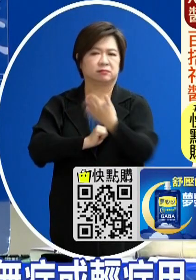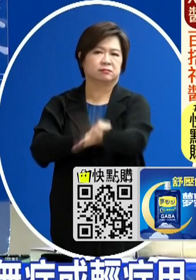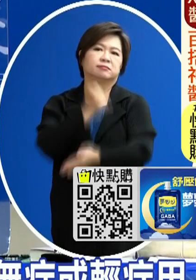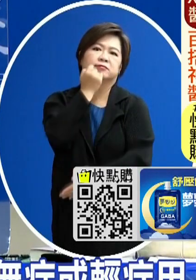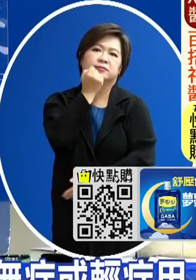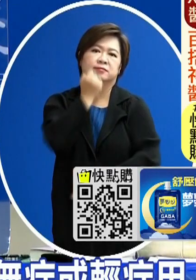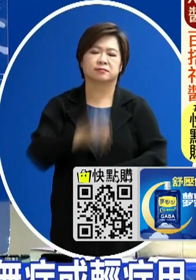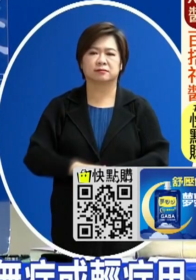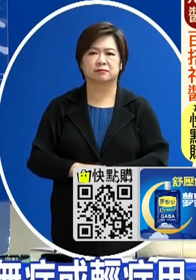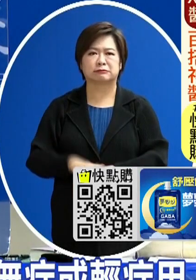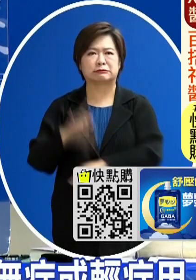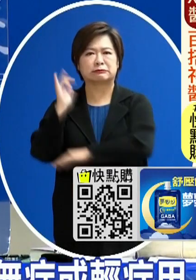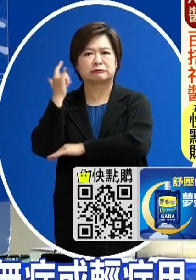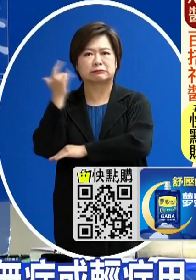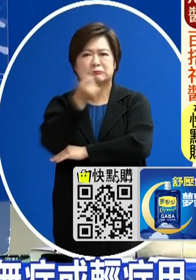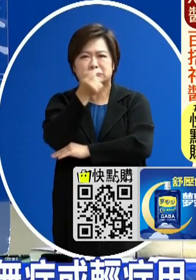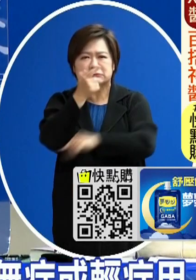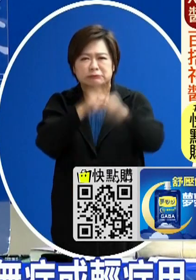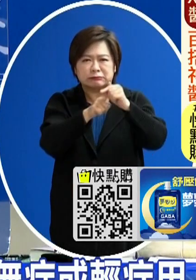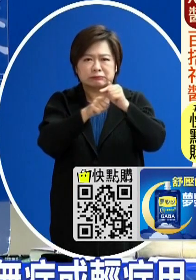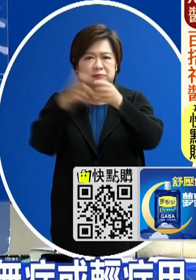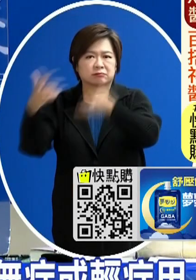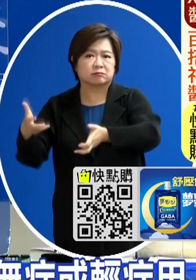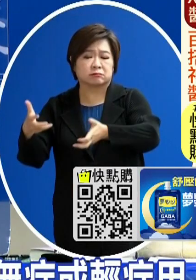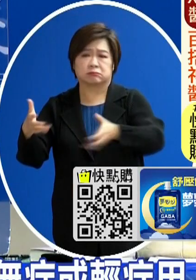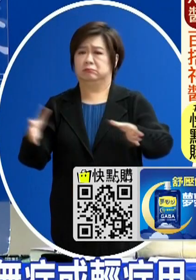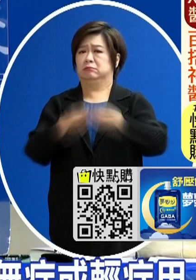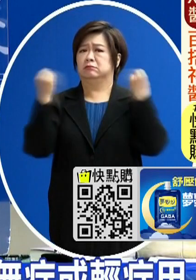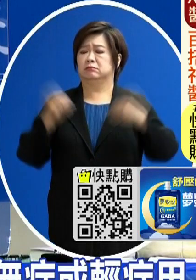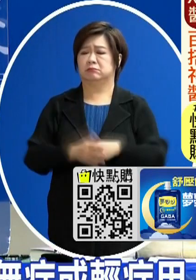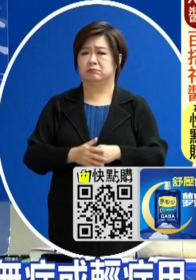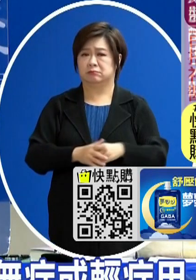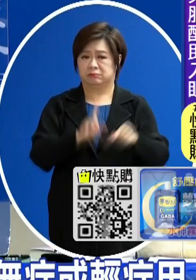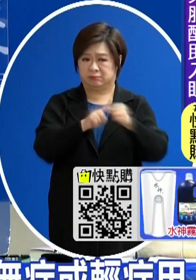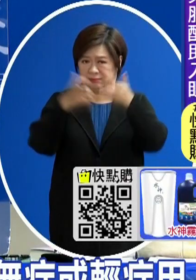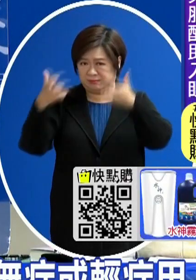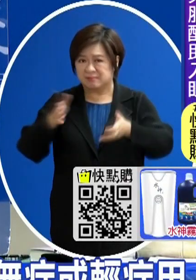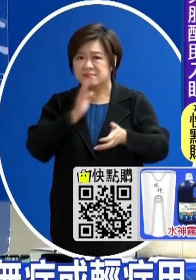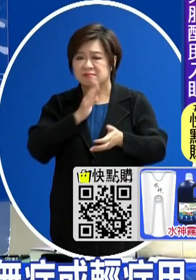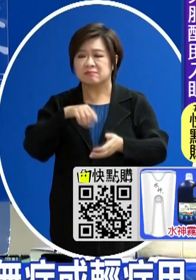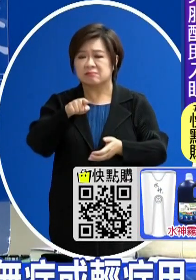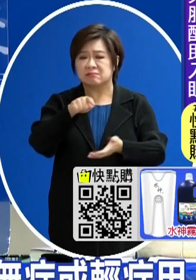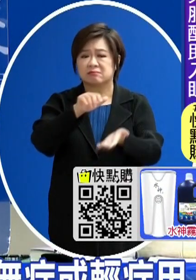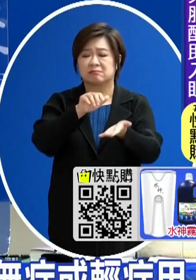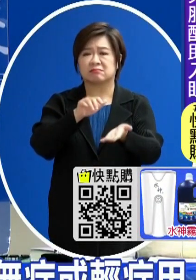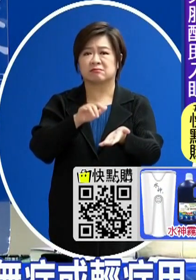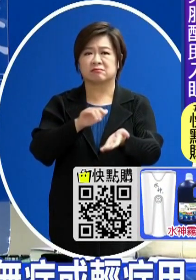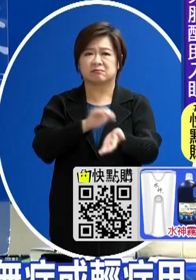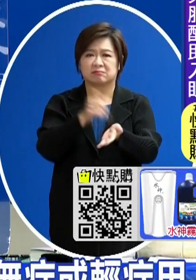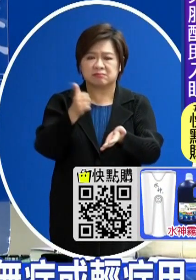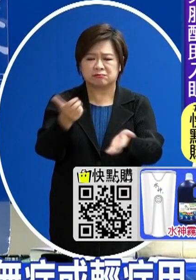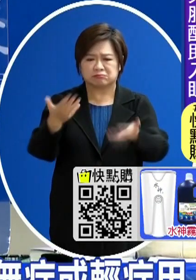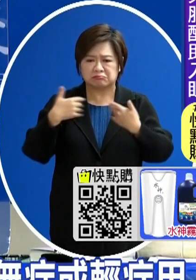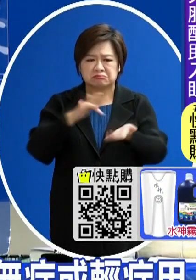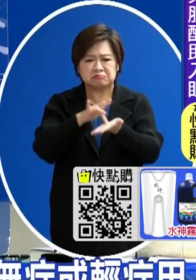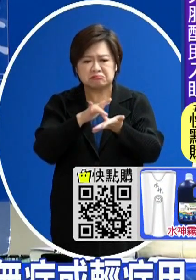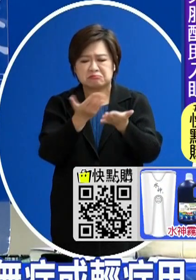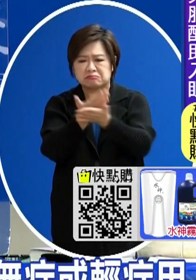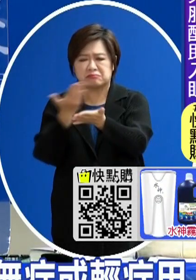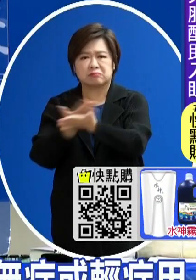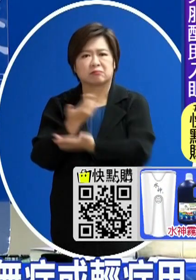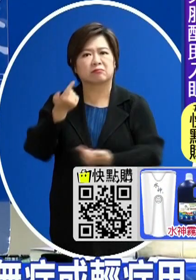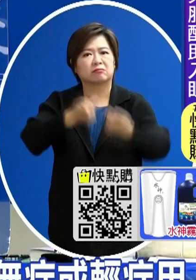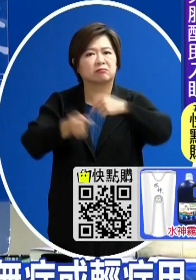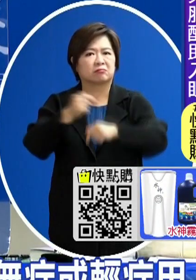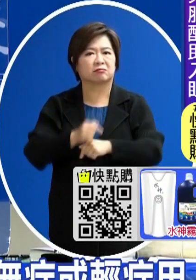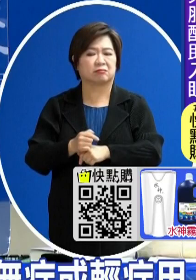用，那不用等到中重症。实际上中重症发生的时候是要由医师来评估最适合的各类治疗药物。那